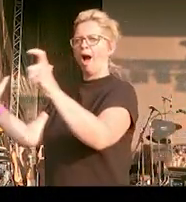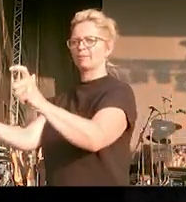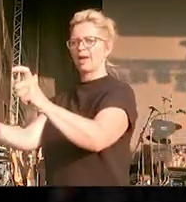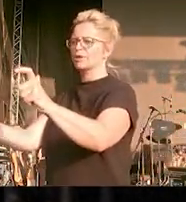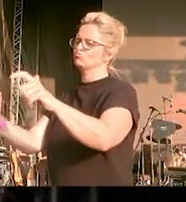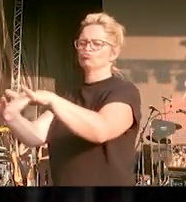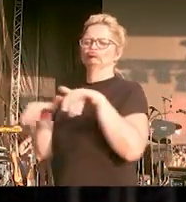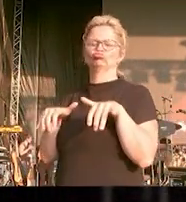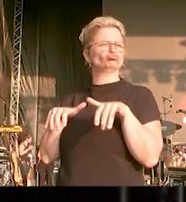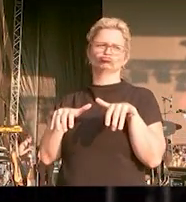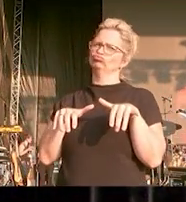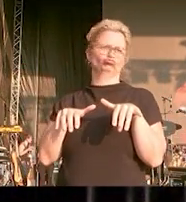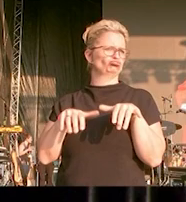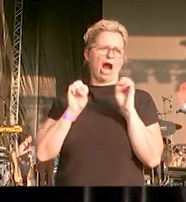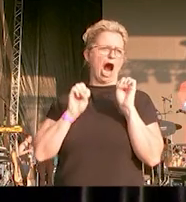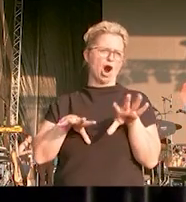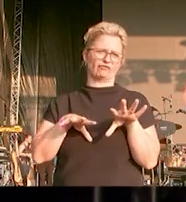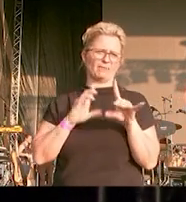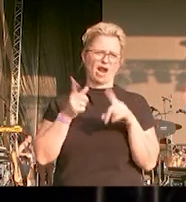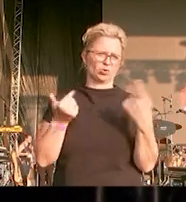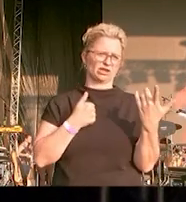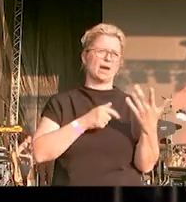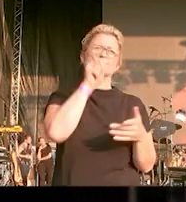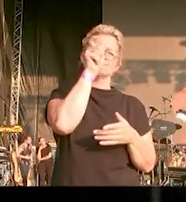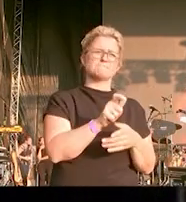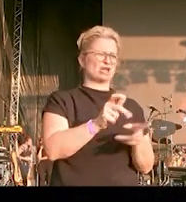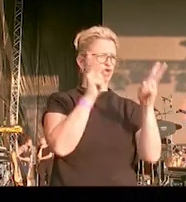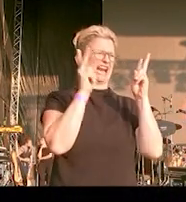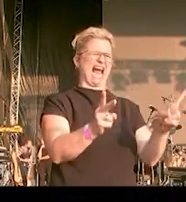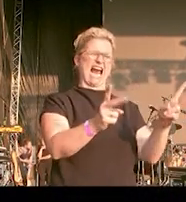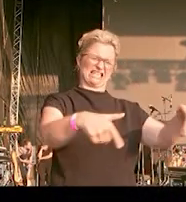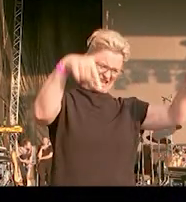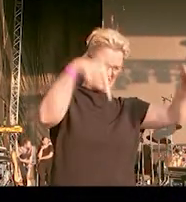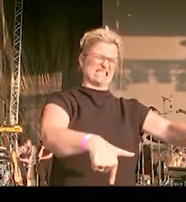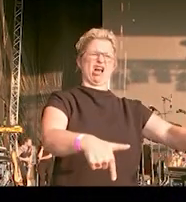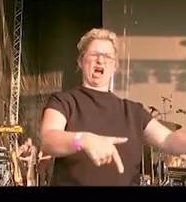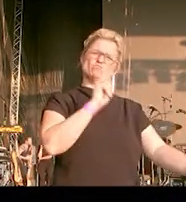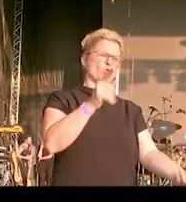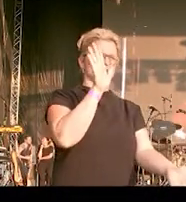Wir geben sie nicht auf. Human rights are here to stay.